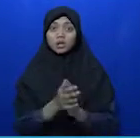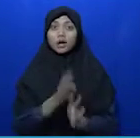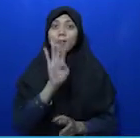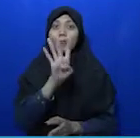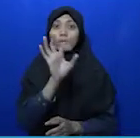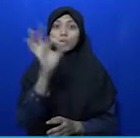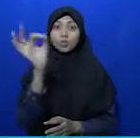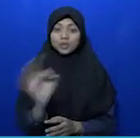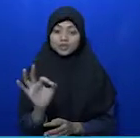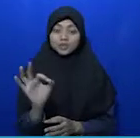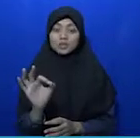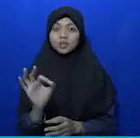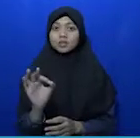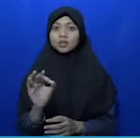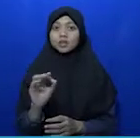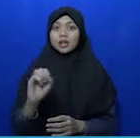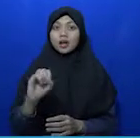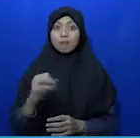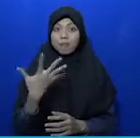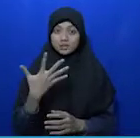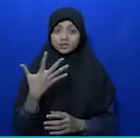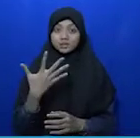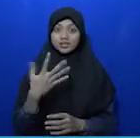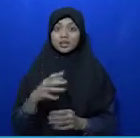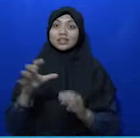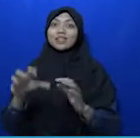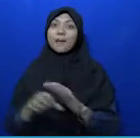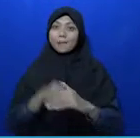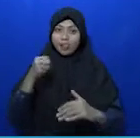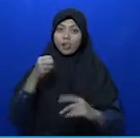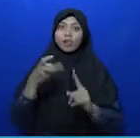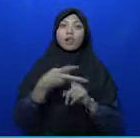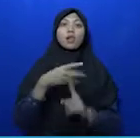produksi Grasberg itu langsung diambil oleh mereka.